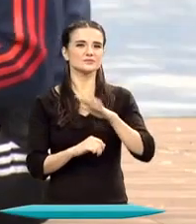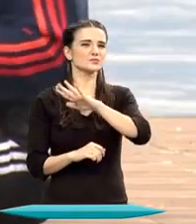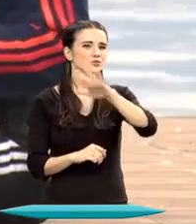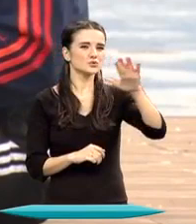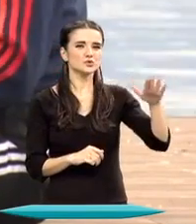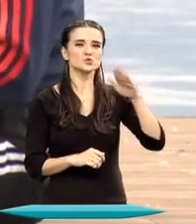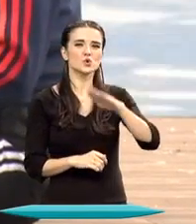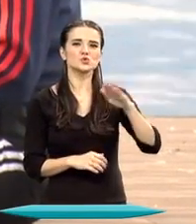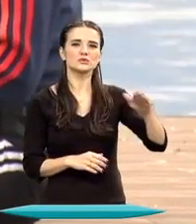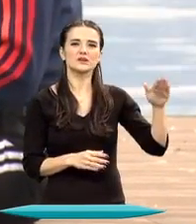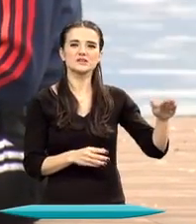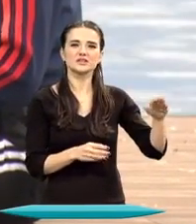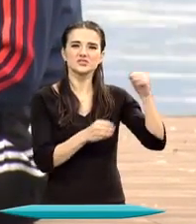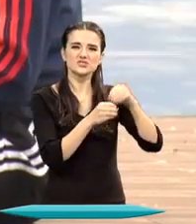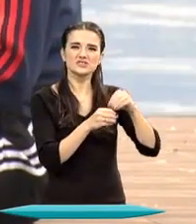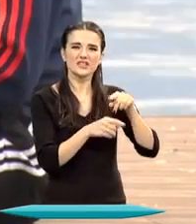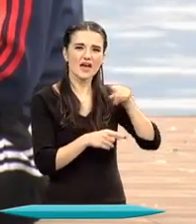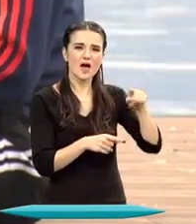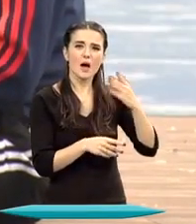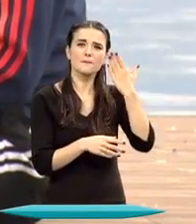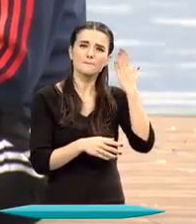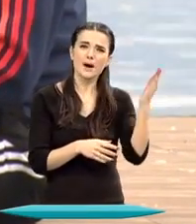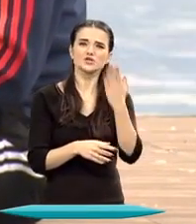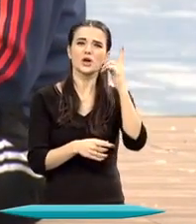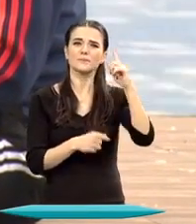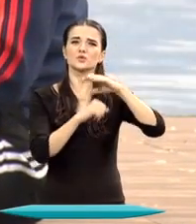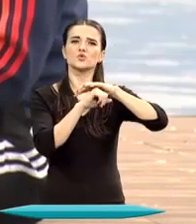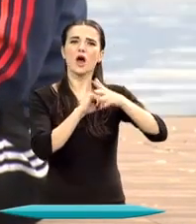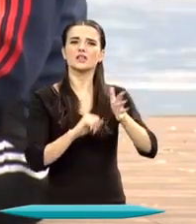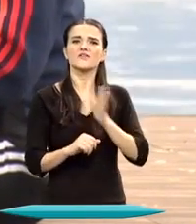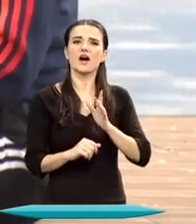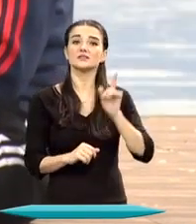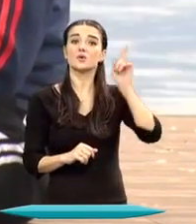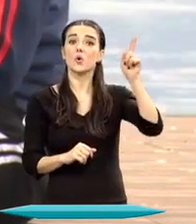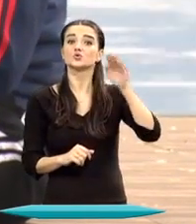dünyanın bütün çocukları arasında başka bir dünyaları vardır o çocukların.